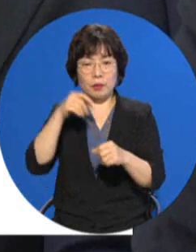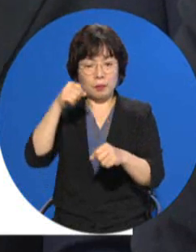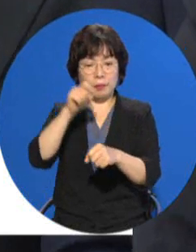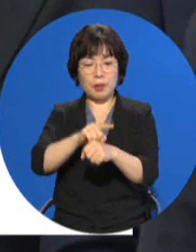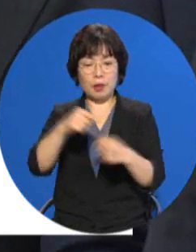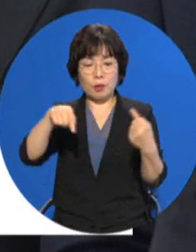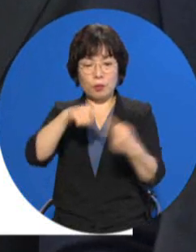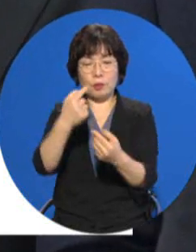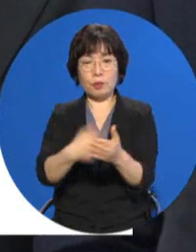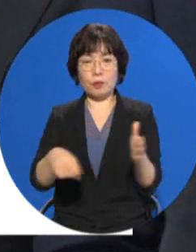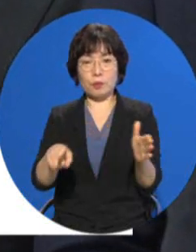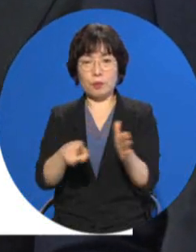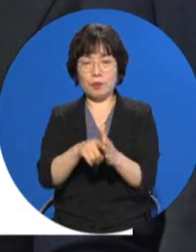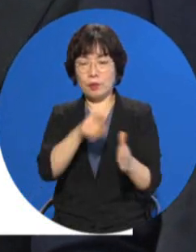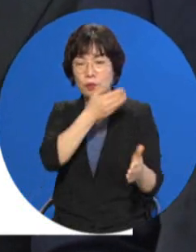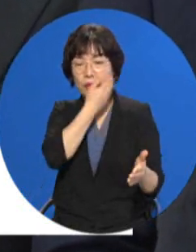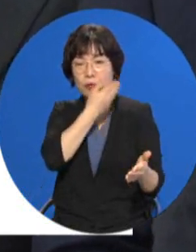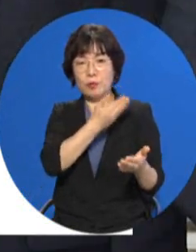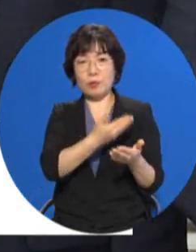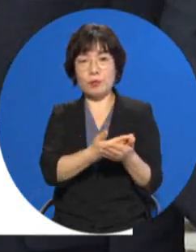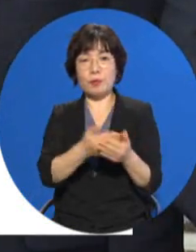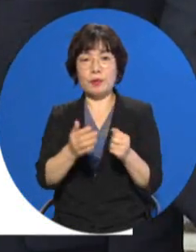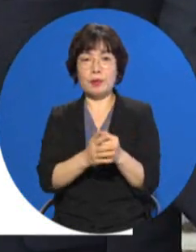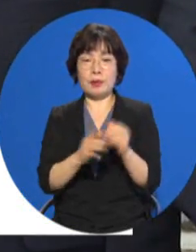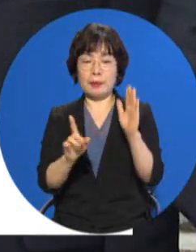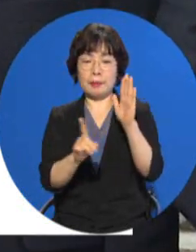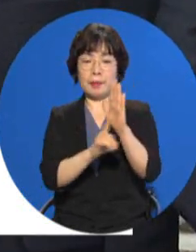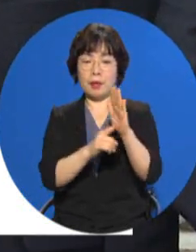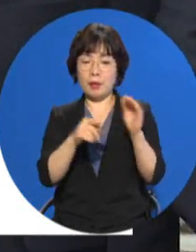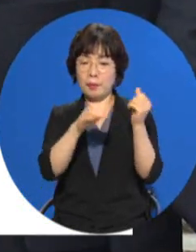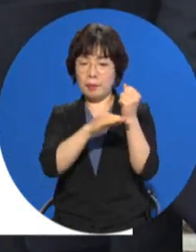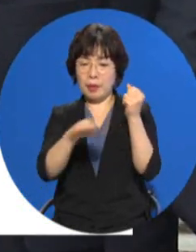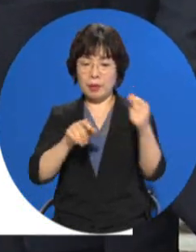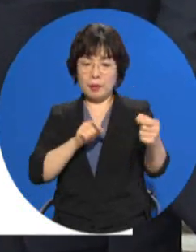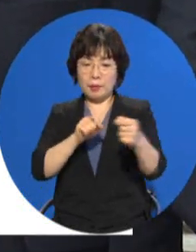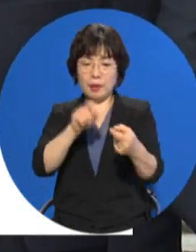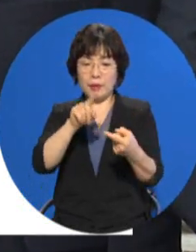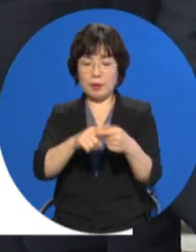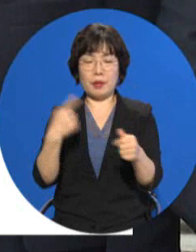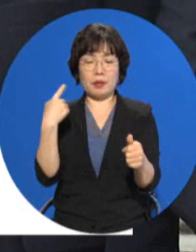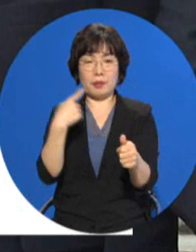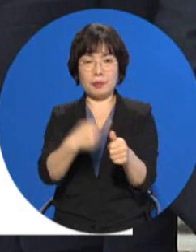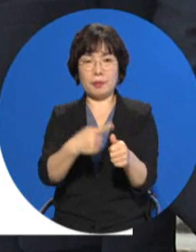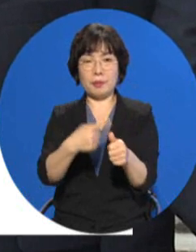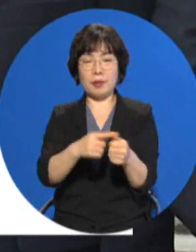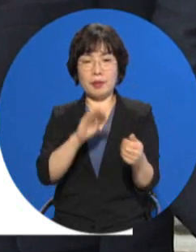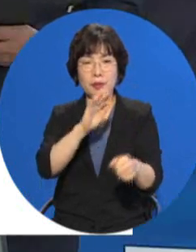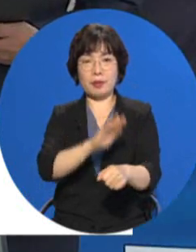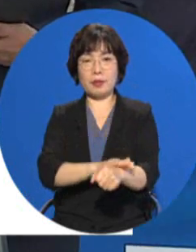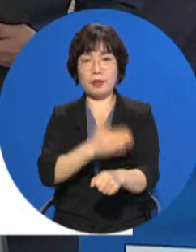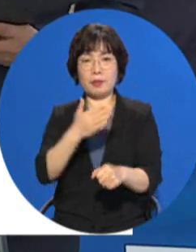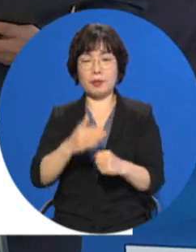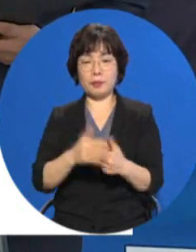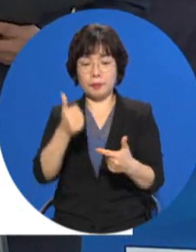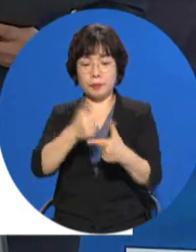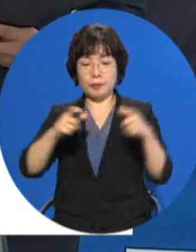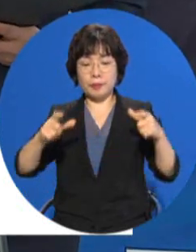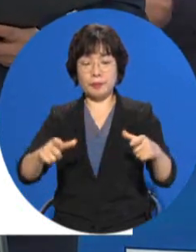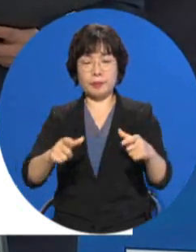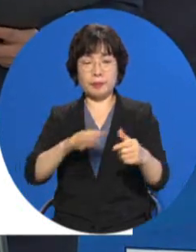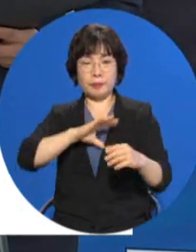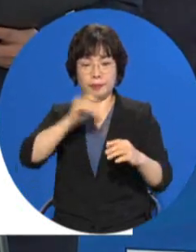운영 품질을 최우선 요건으로 꼽는다며 공모 평가에서 접근성 항목을 비판했습니다. 호남권 국회의원